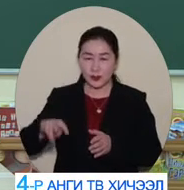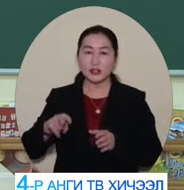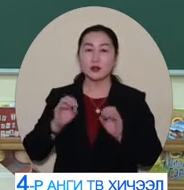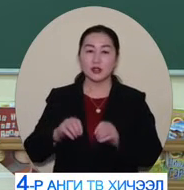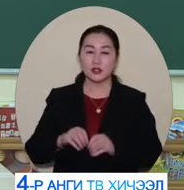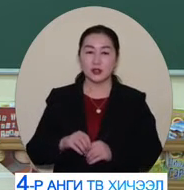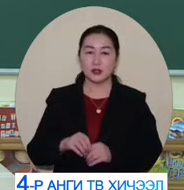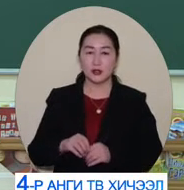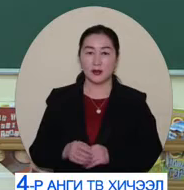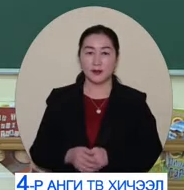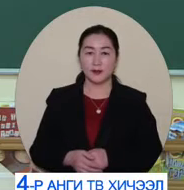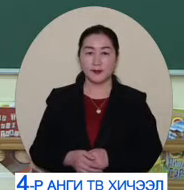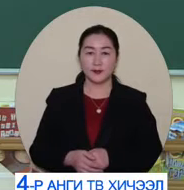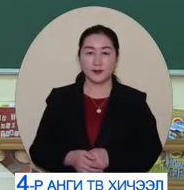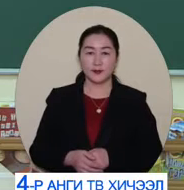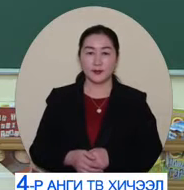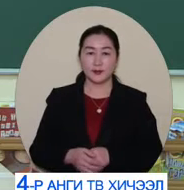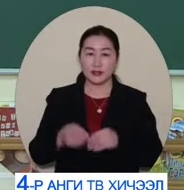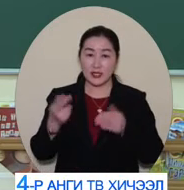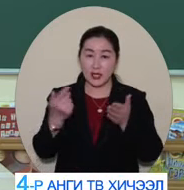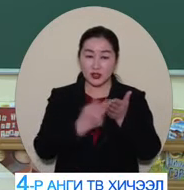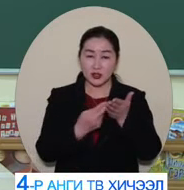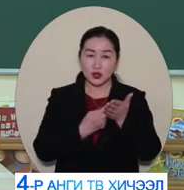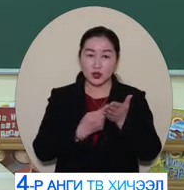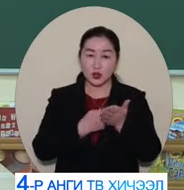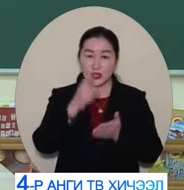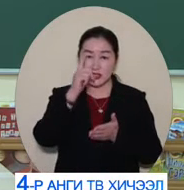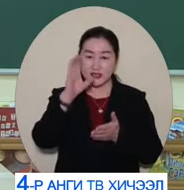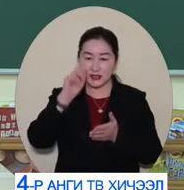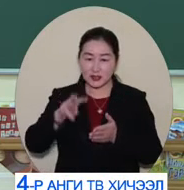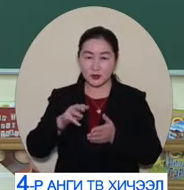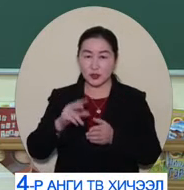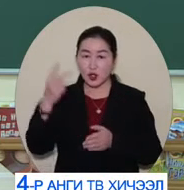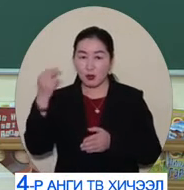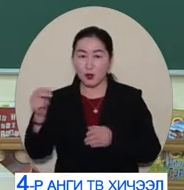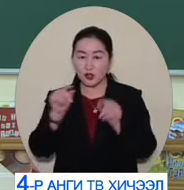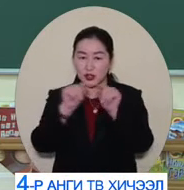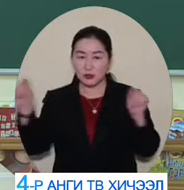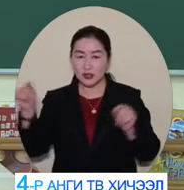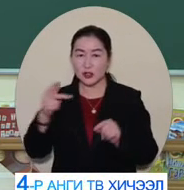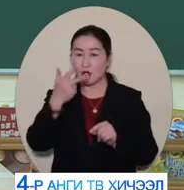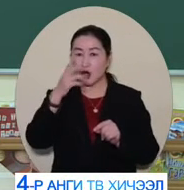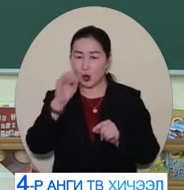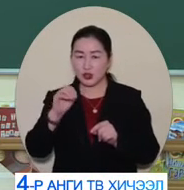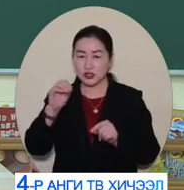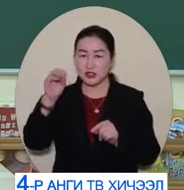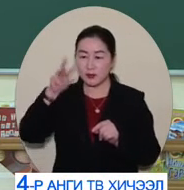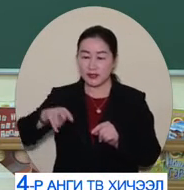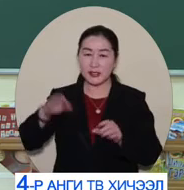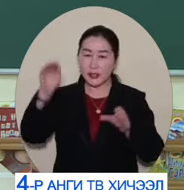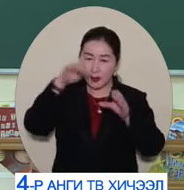см-т хуваах нь шүү дээ, тийм ээ? Хуваалаа. За, одоо багштайгаа тооцоогоо хамт хий.